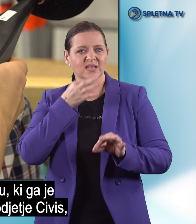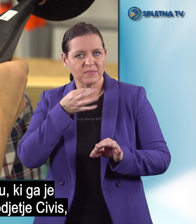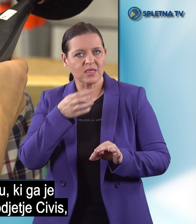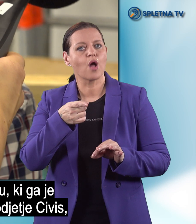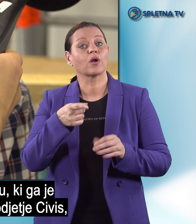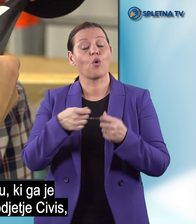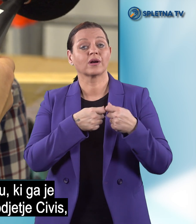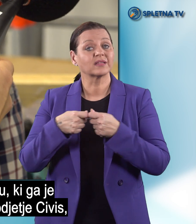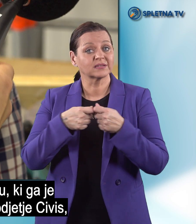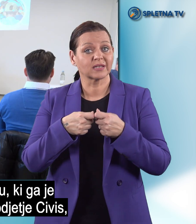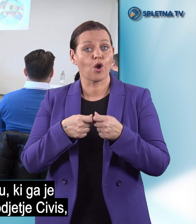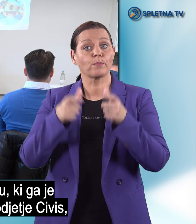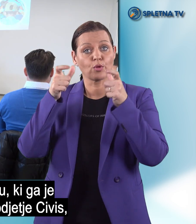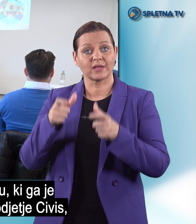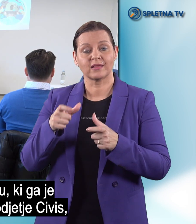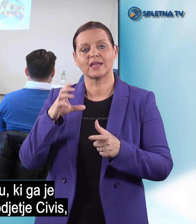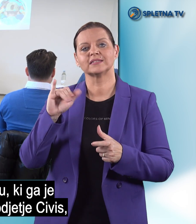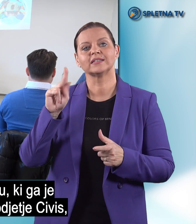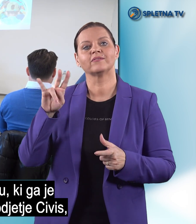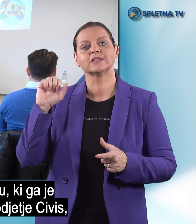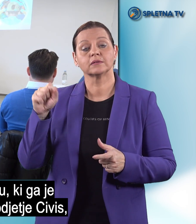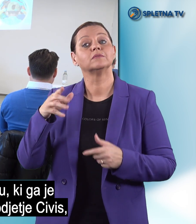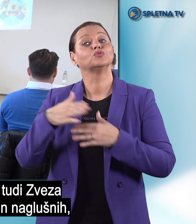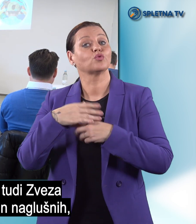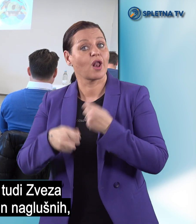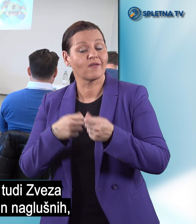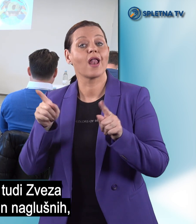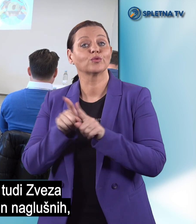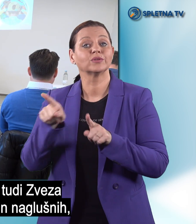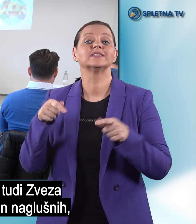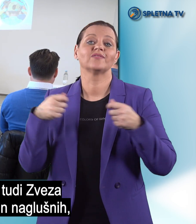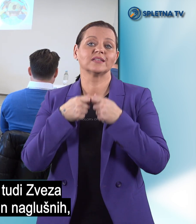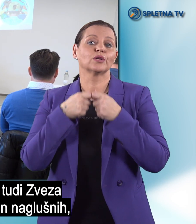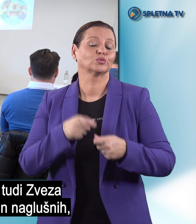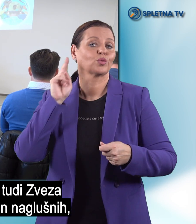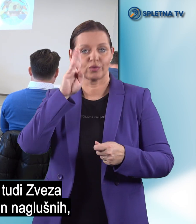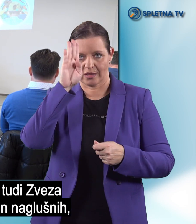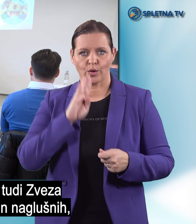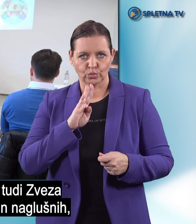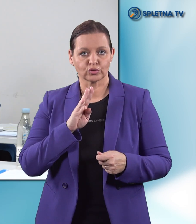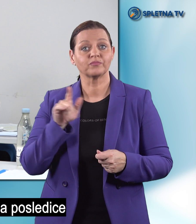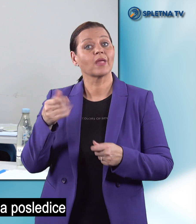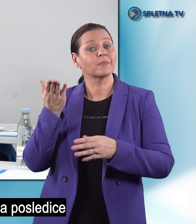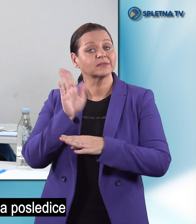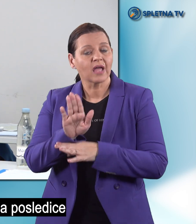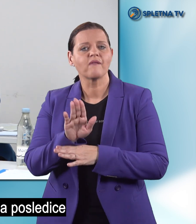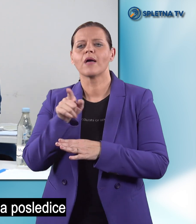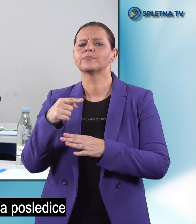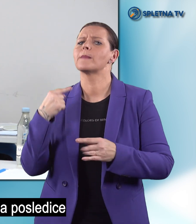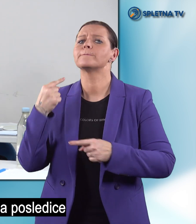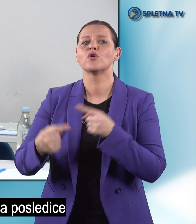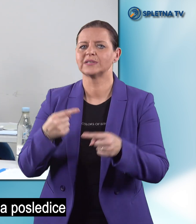Na seminarju, ki ga je organiziralo podjetje Civis, je sodelovala tudi Zveza društev gluhih in